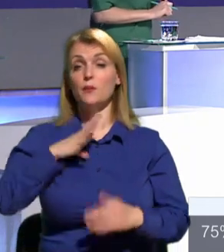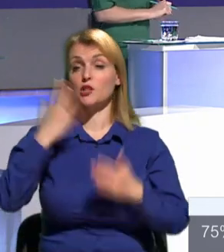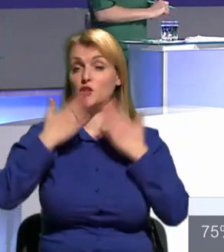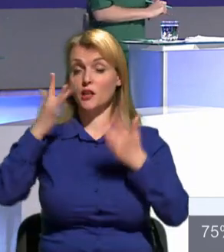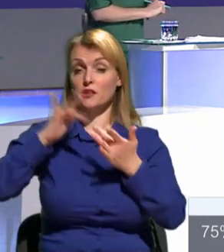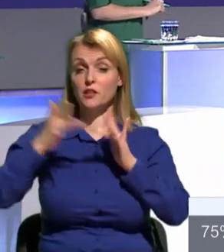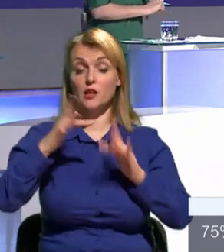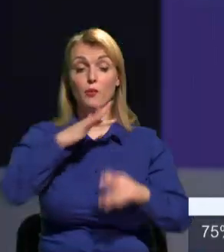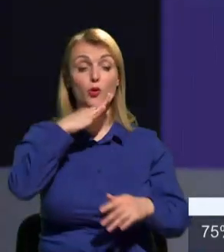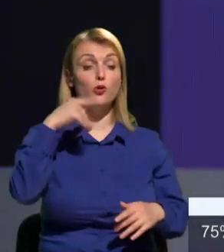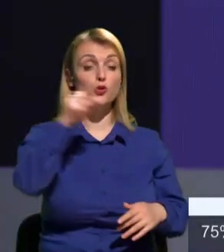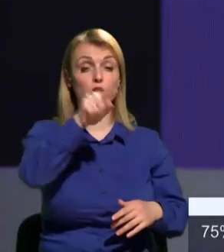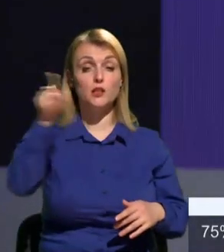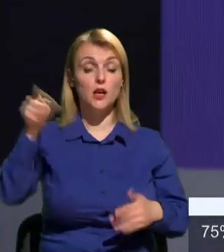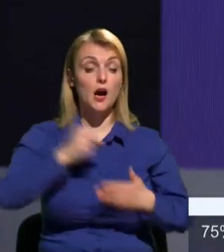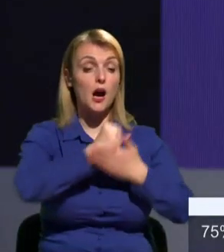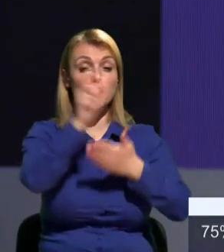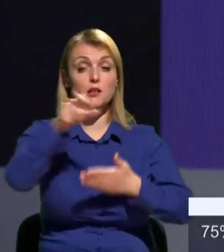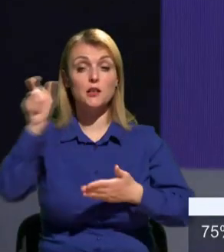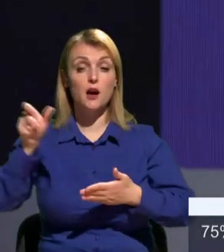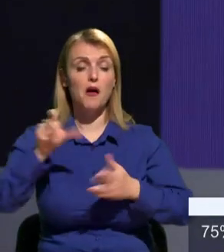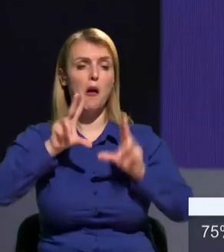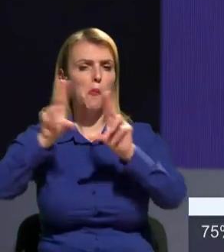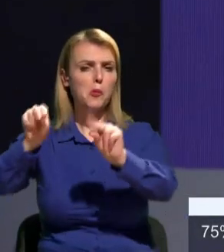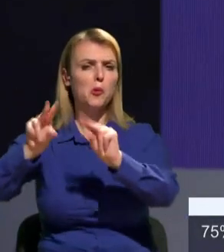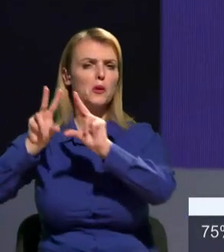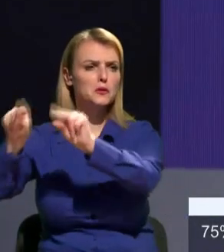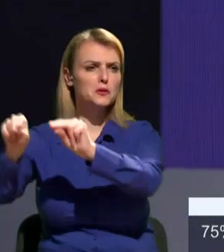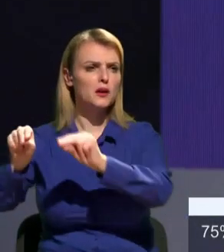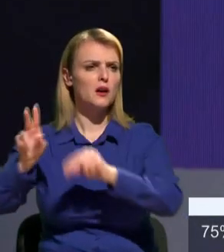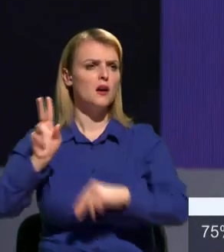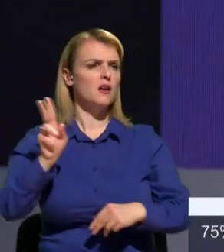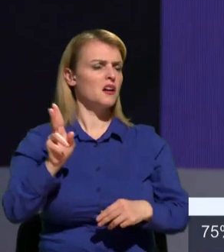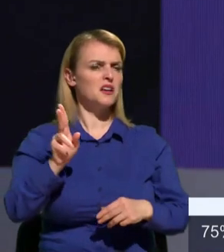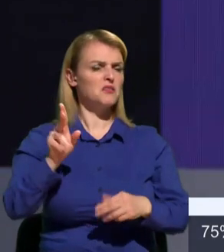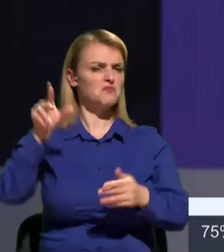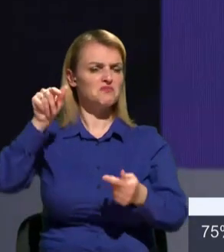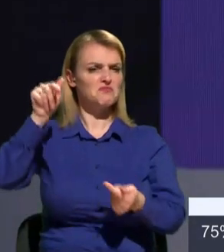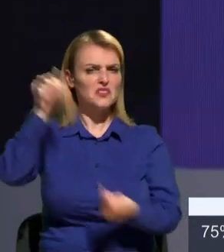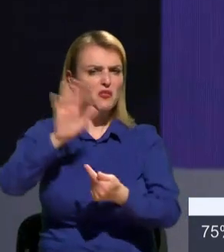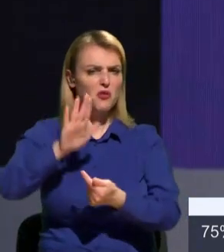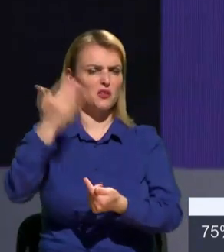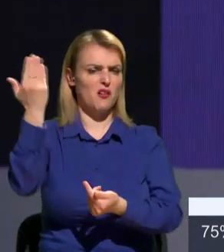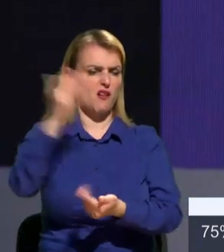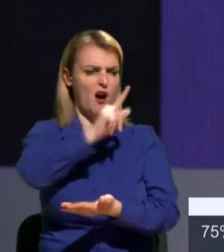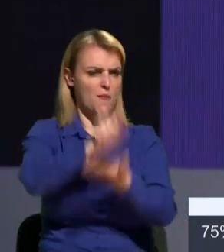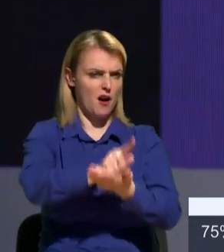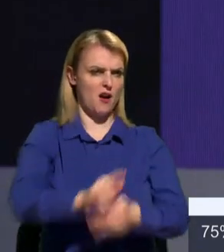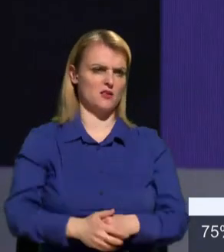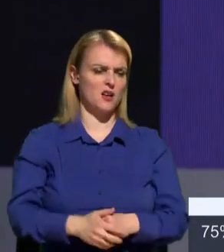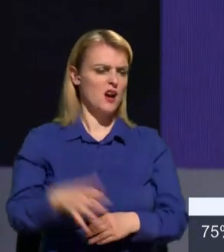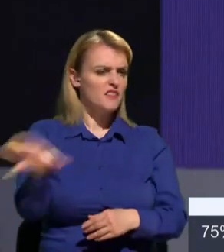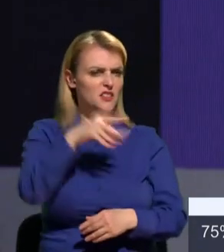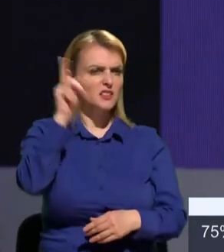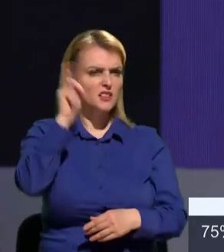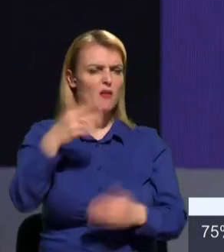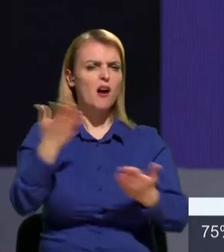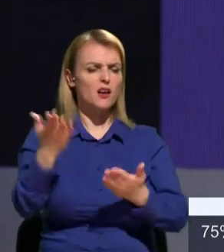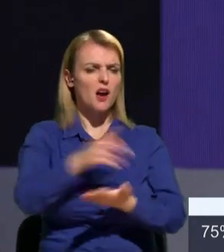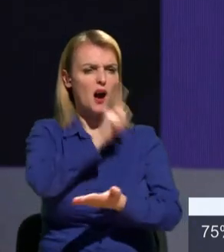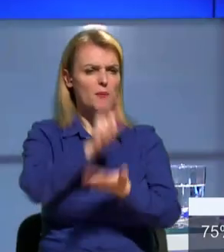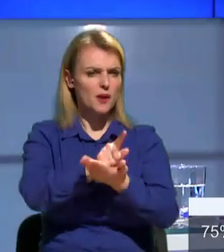majoritatea candidaților au făcut promisiuni care depășesc atribuțiile, pentru că știm că competențele șefului statului